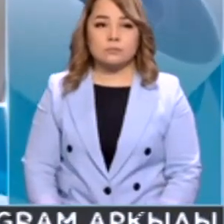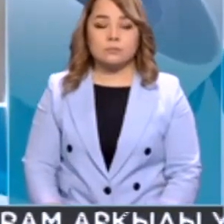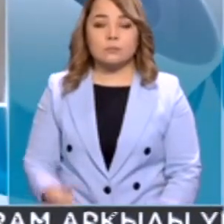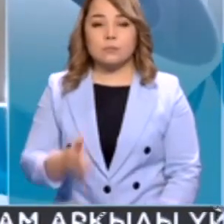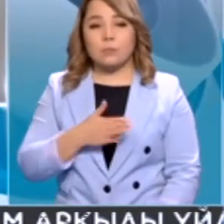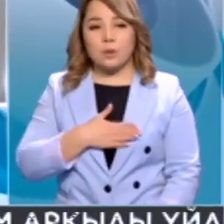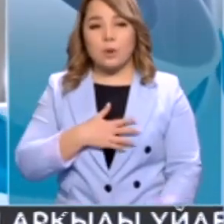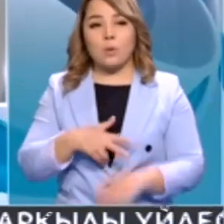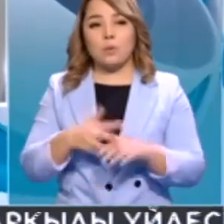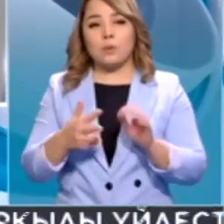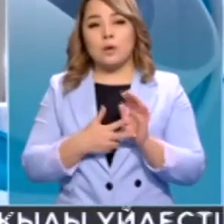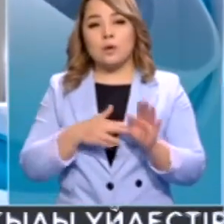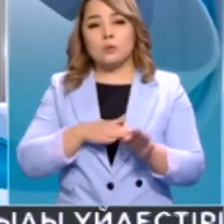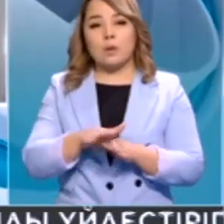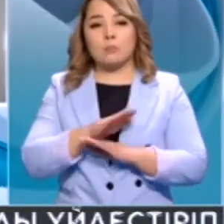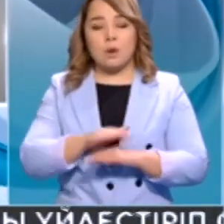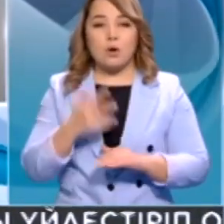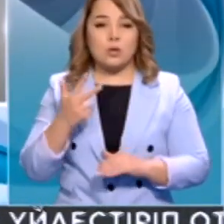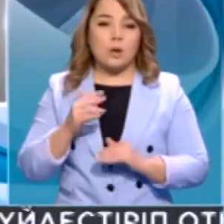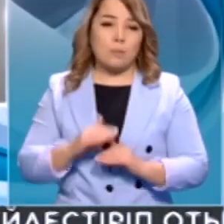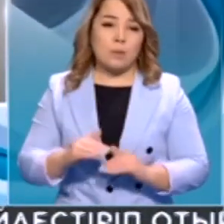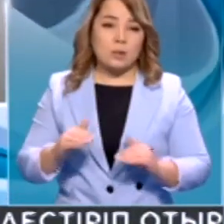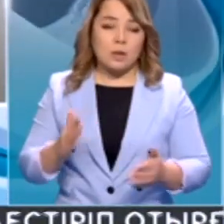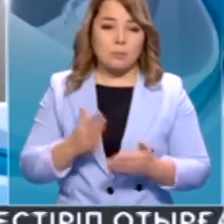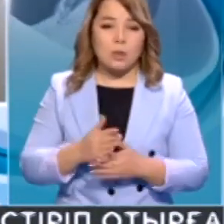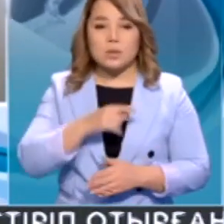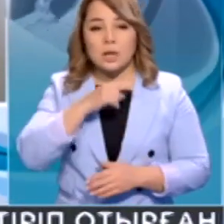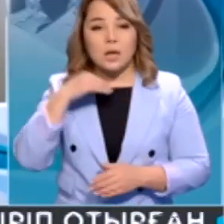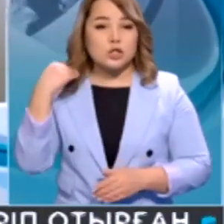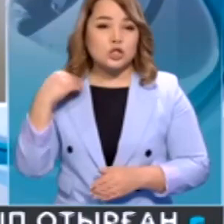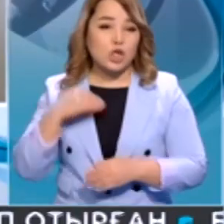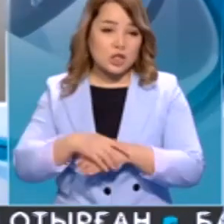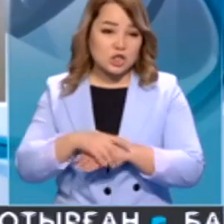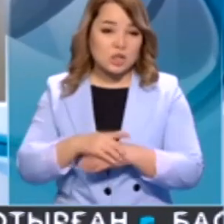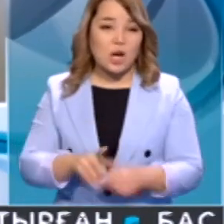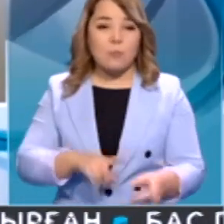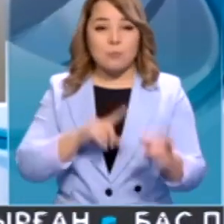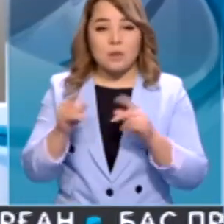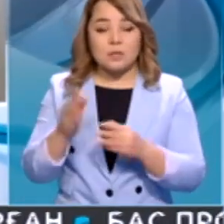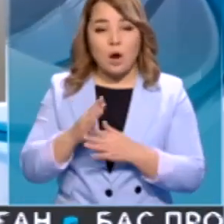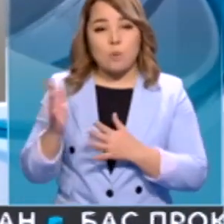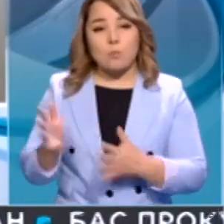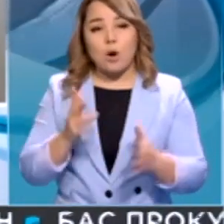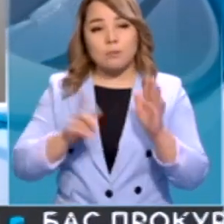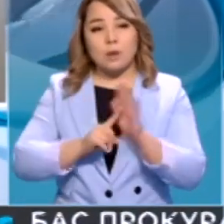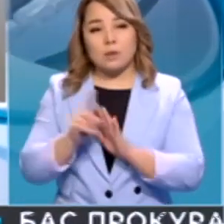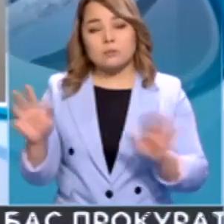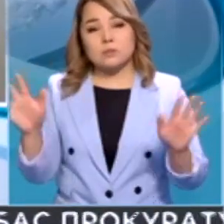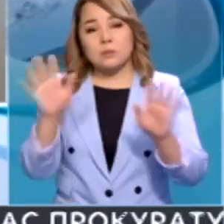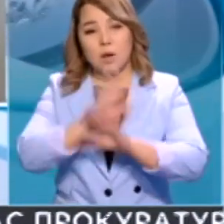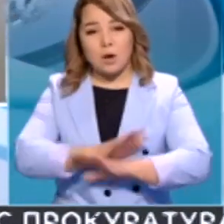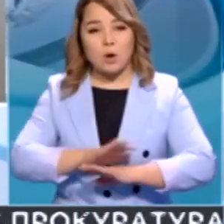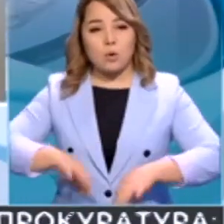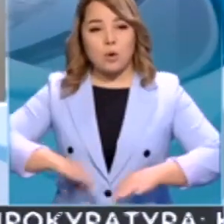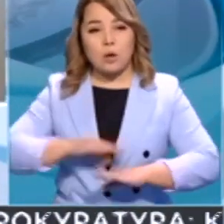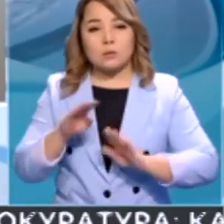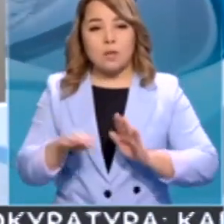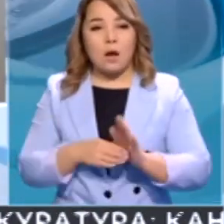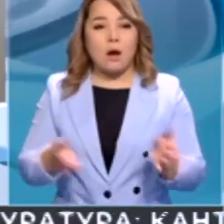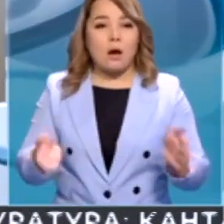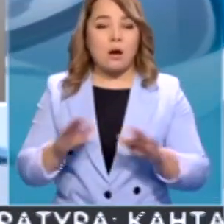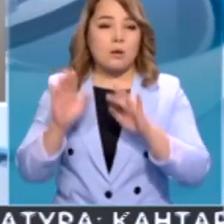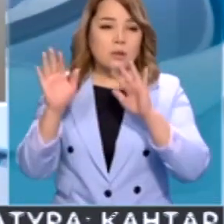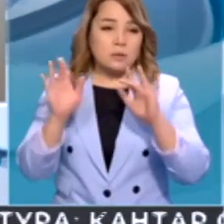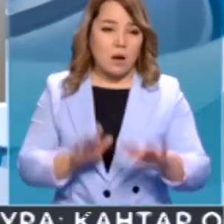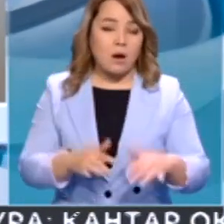Біз кәмелет жасқа толмаған 3 баламызбен Ресейден Ташкентке бара жатқанбыз. Алайда боран басталып кетті. Түк көрінбей көлігіміз қар құрсауында қалды.